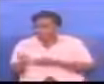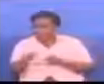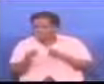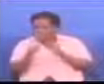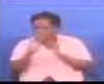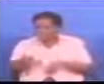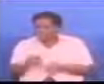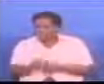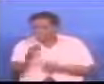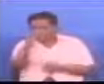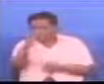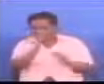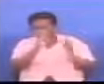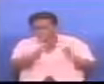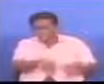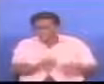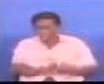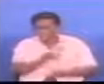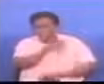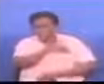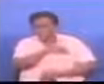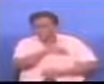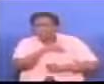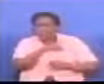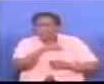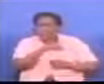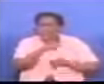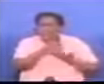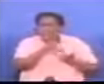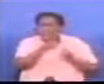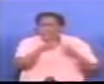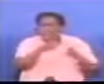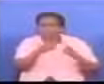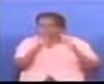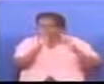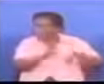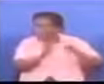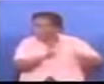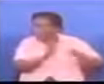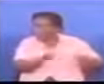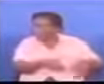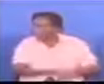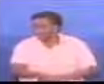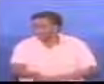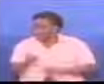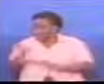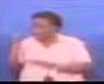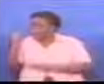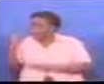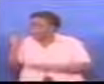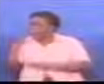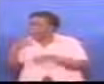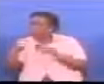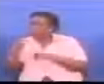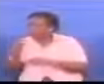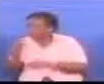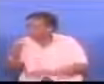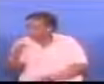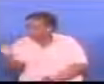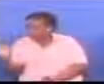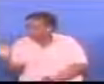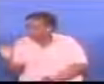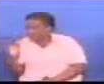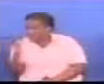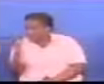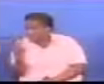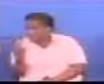hatukukopa kwenye elimu, hatukukopa maeneo mengine yote, kwenye umeme na maeneo mengine. Hebu chukua miradi mitatu tu. Mradi wa